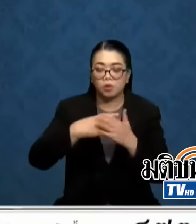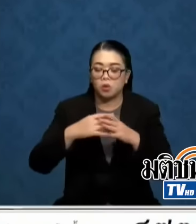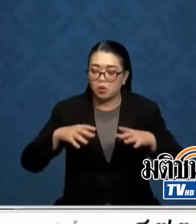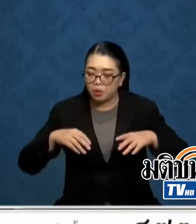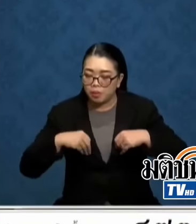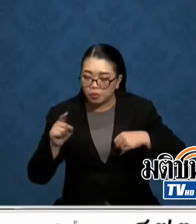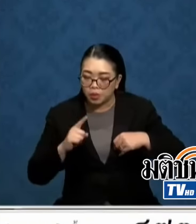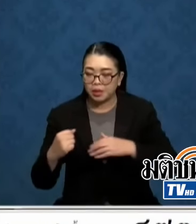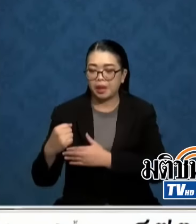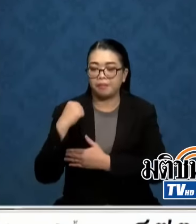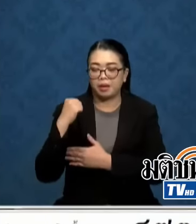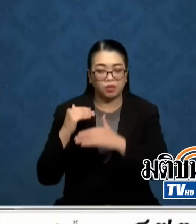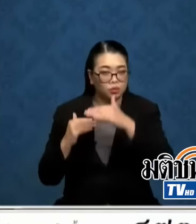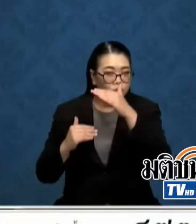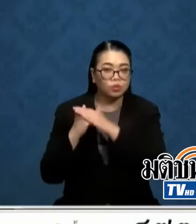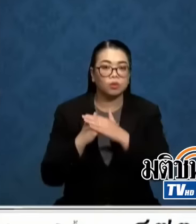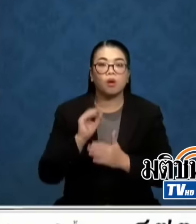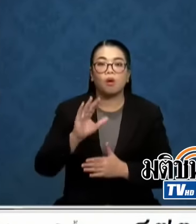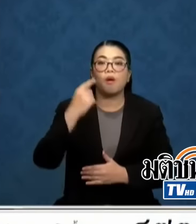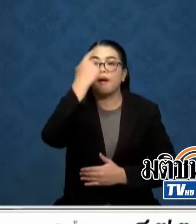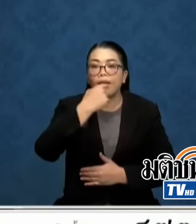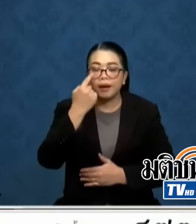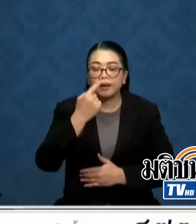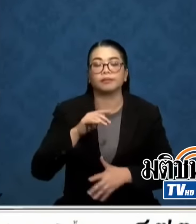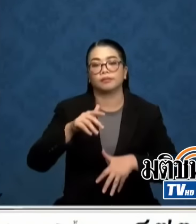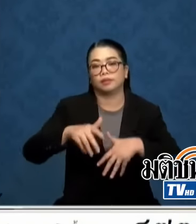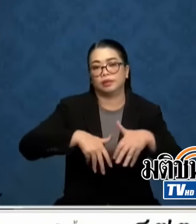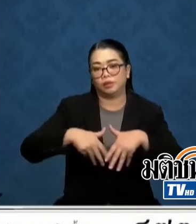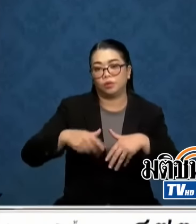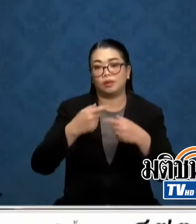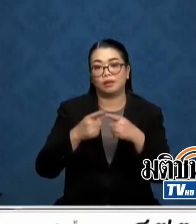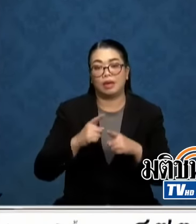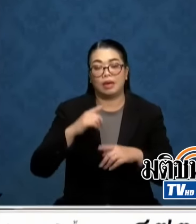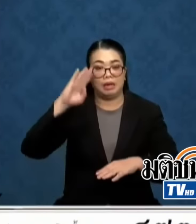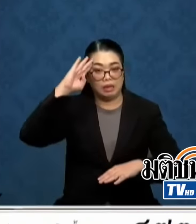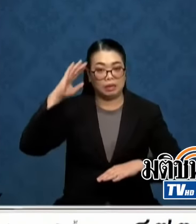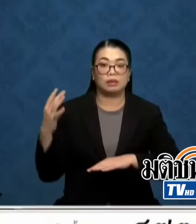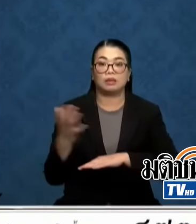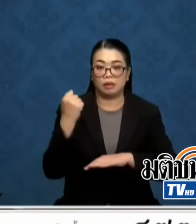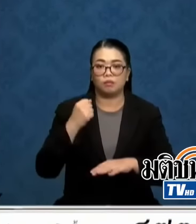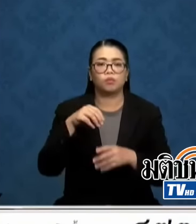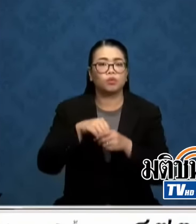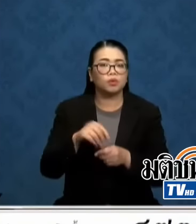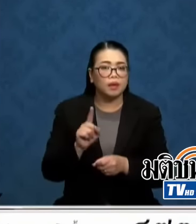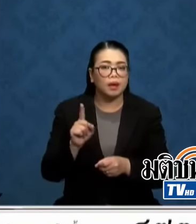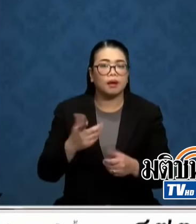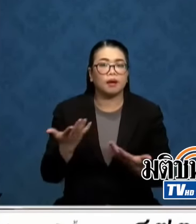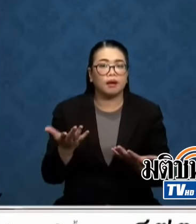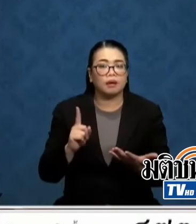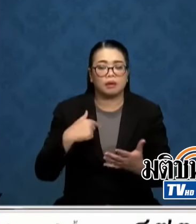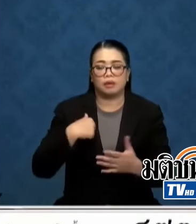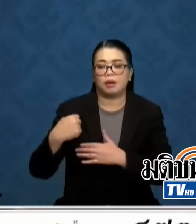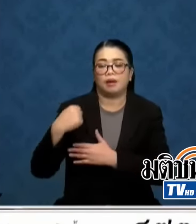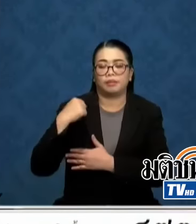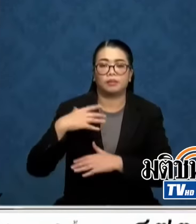รับกันว่าอำนาจสูงสุดนั้นเป็นของประชาชนเพราะการรัฐประหารตั้งอยู่บนพื้นฐานของการยึด